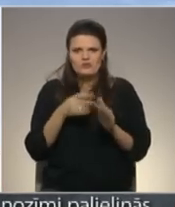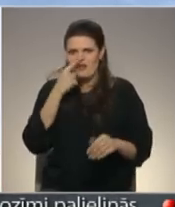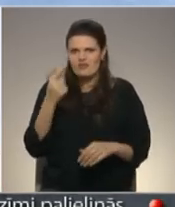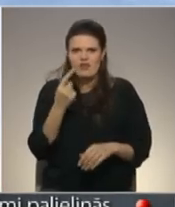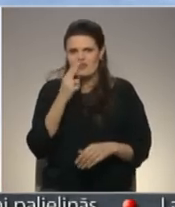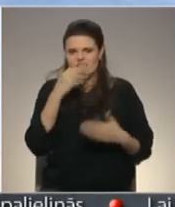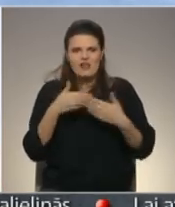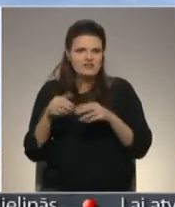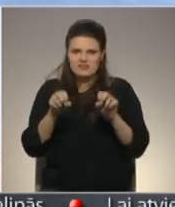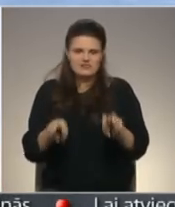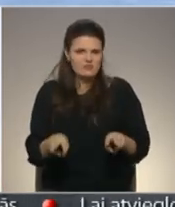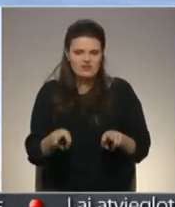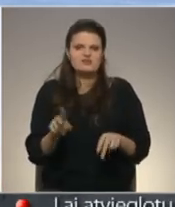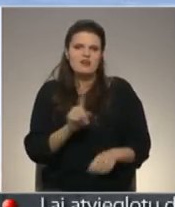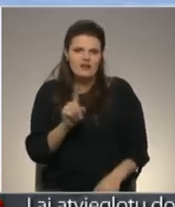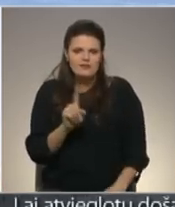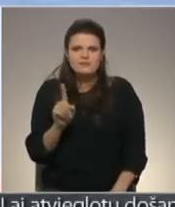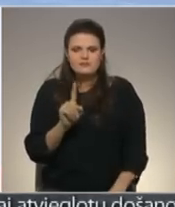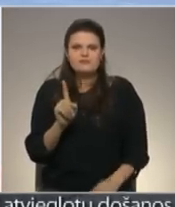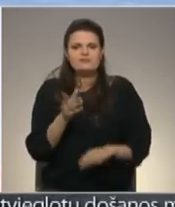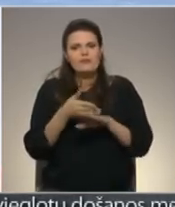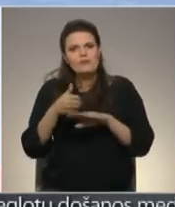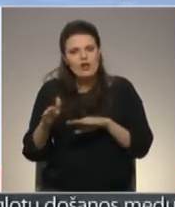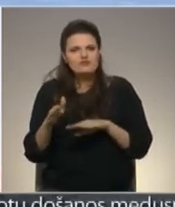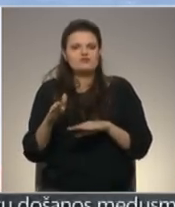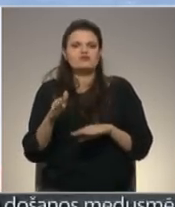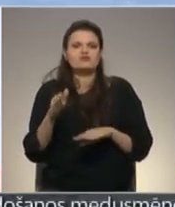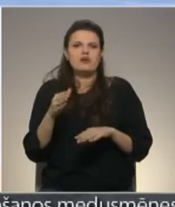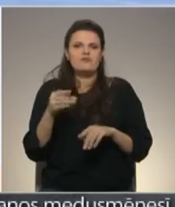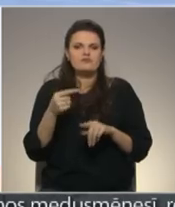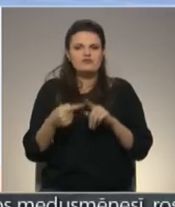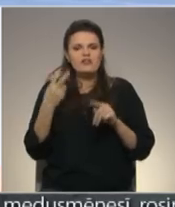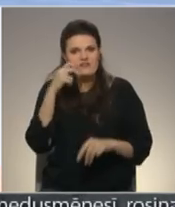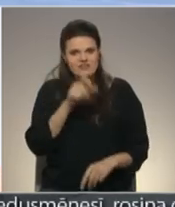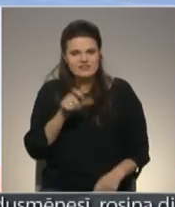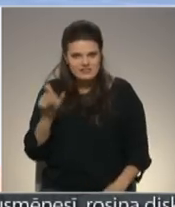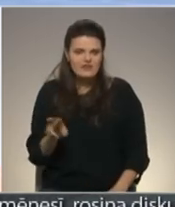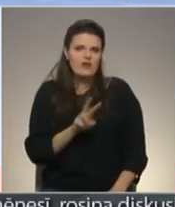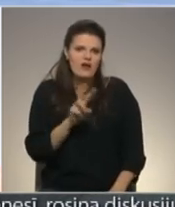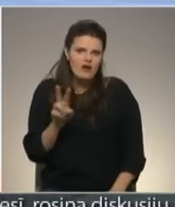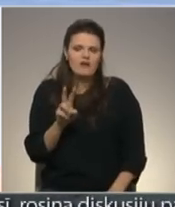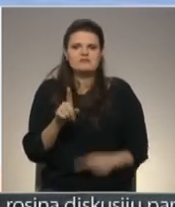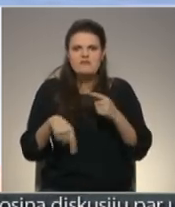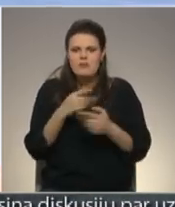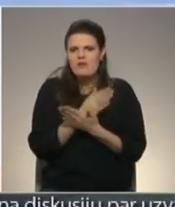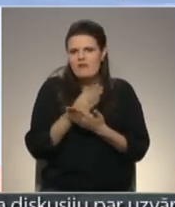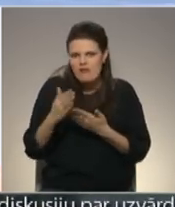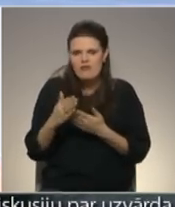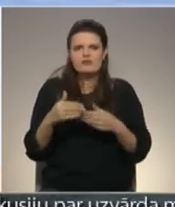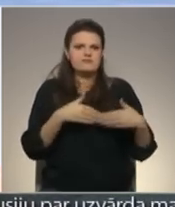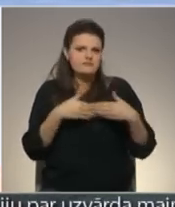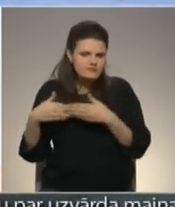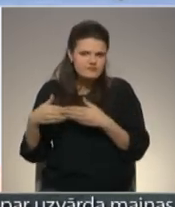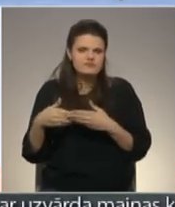nenesīs speciāli, tāpēc ir atsevišķas tantes, jā, un vecāki cilvēki, kas ļoti pedantiski un tā, viņi